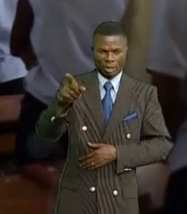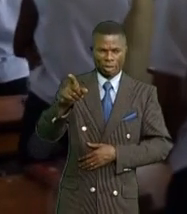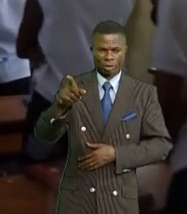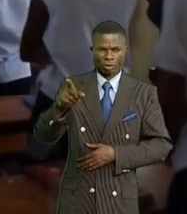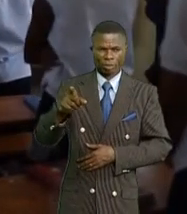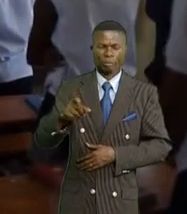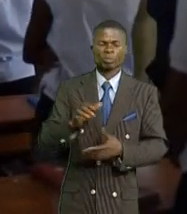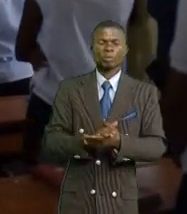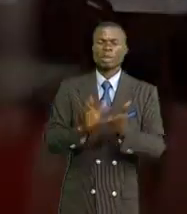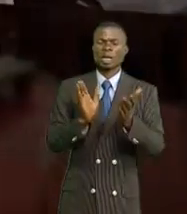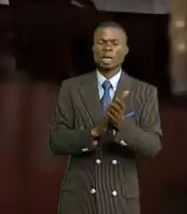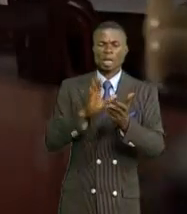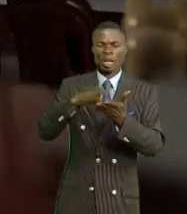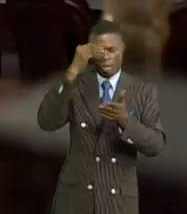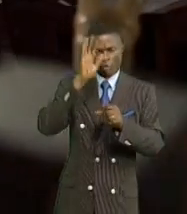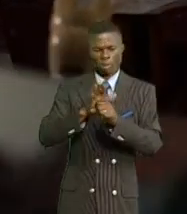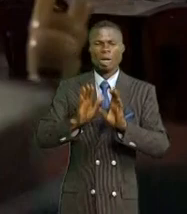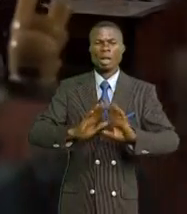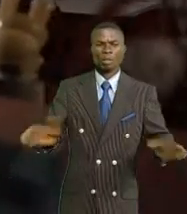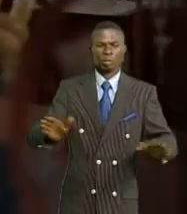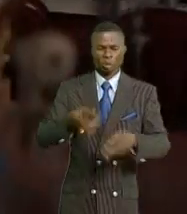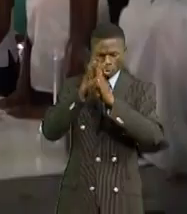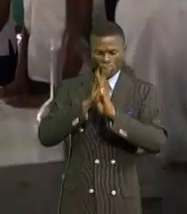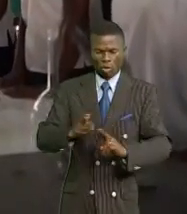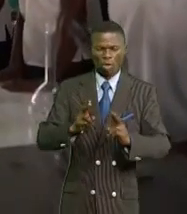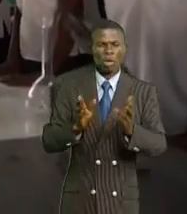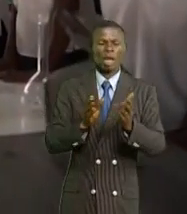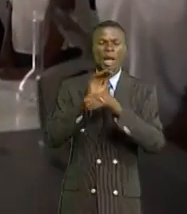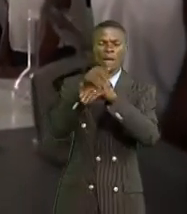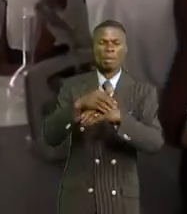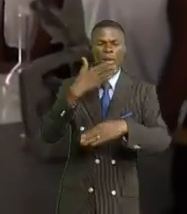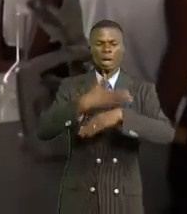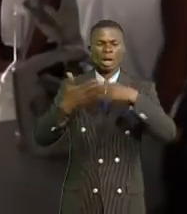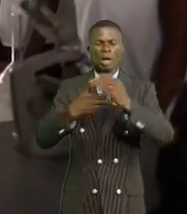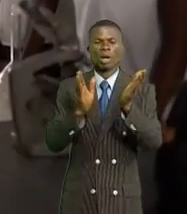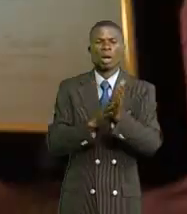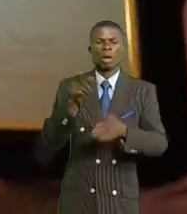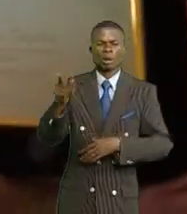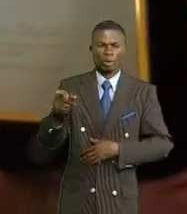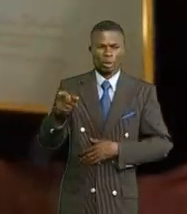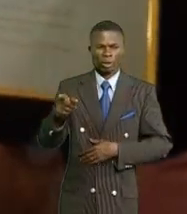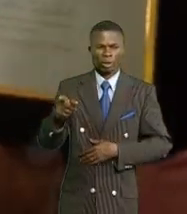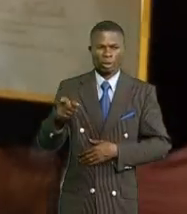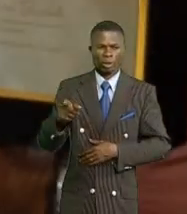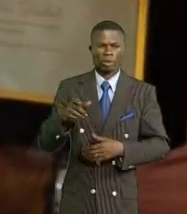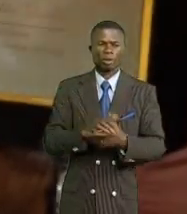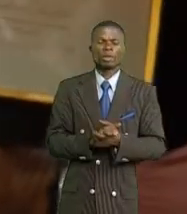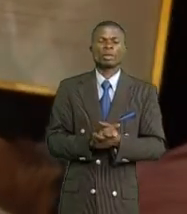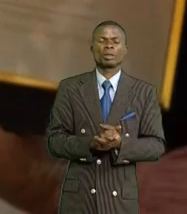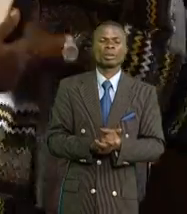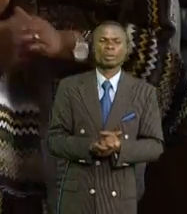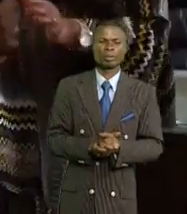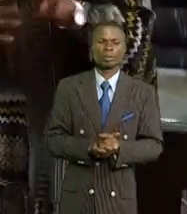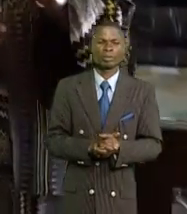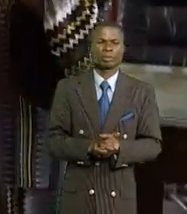dans chaque domaine. Tout le mérite doit revenir à ceux qui ont contribué à créer cette élite congolaise, à l'instar de Betty Brock.